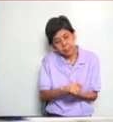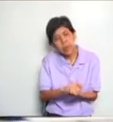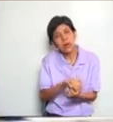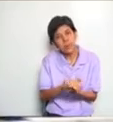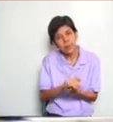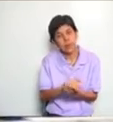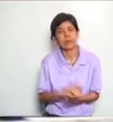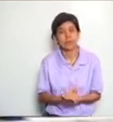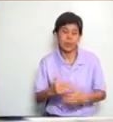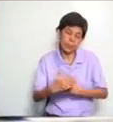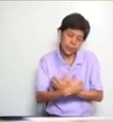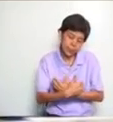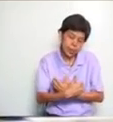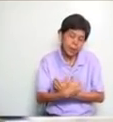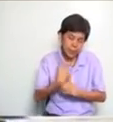tror à